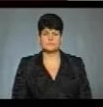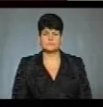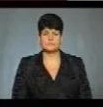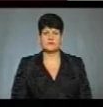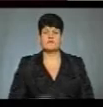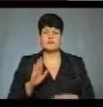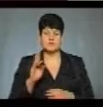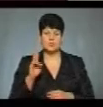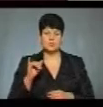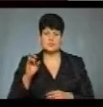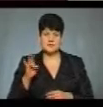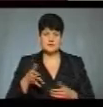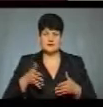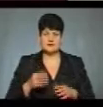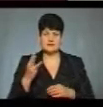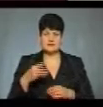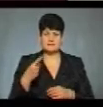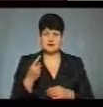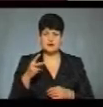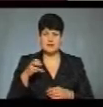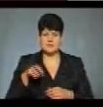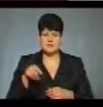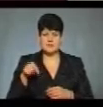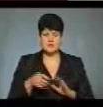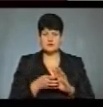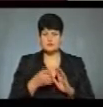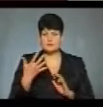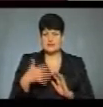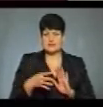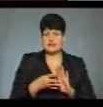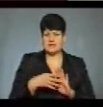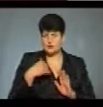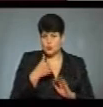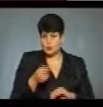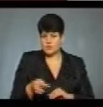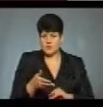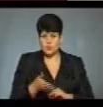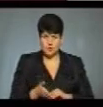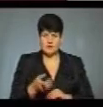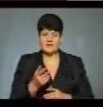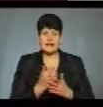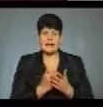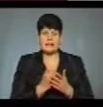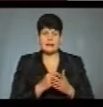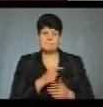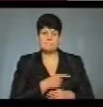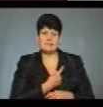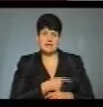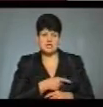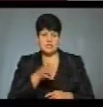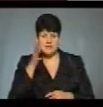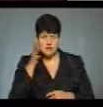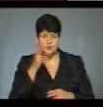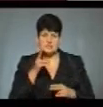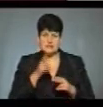Віктор Куценко народився 31 липня 1959 року у Тернополі. Він кандидат медичних наук, закінчив